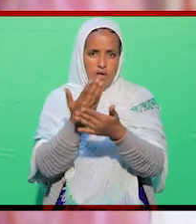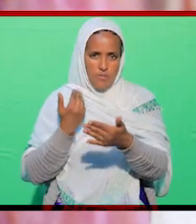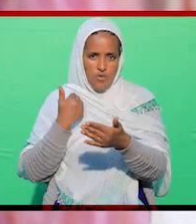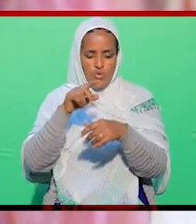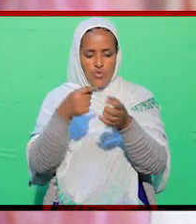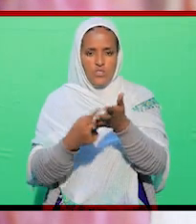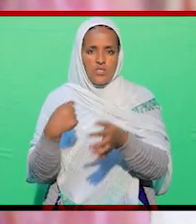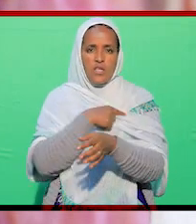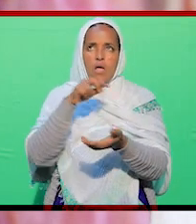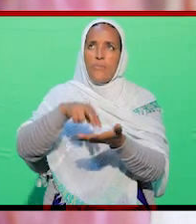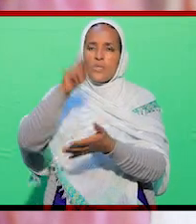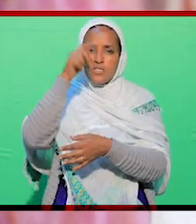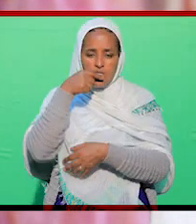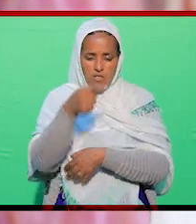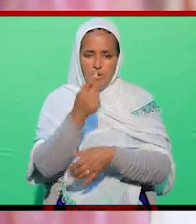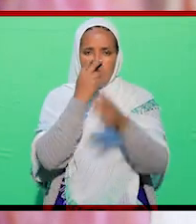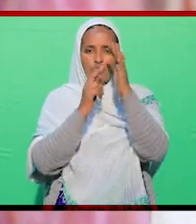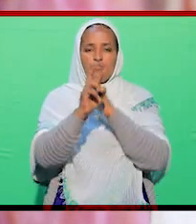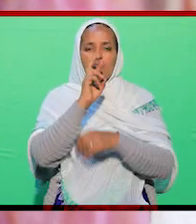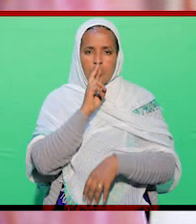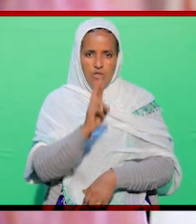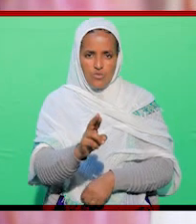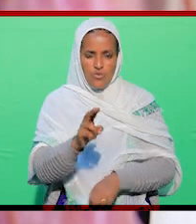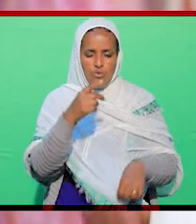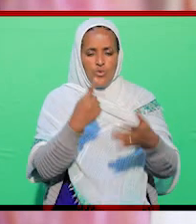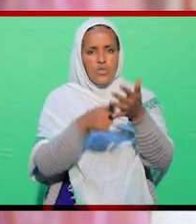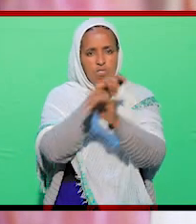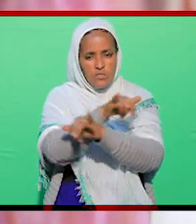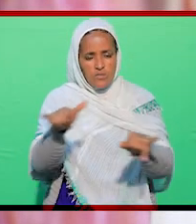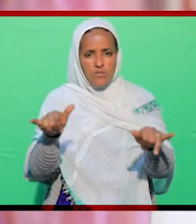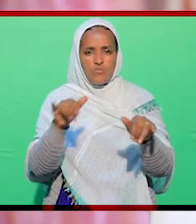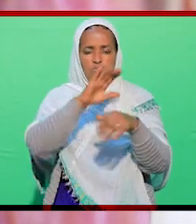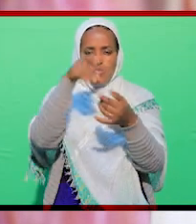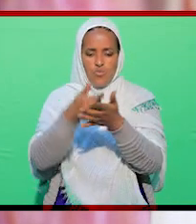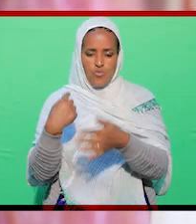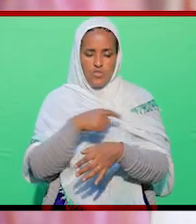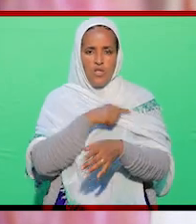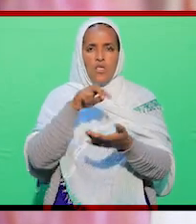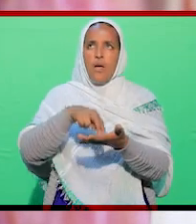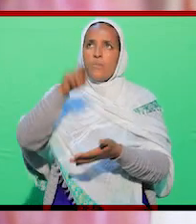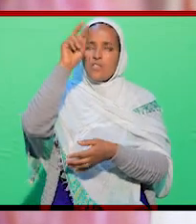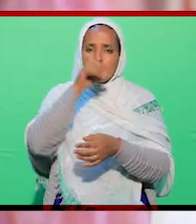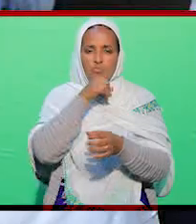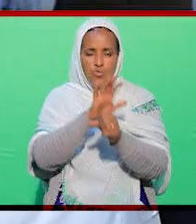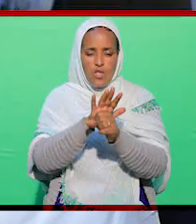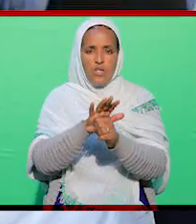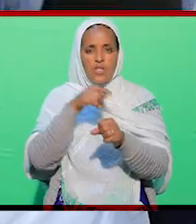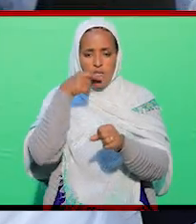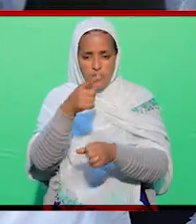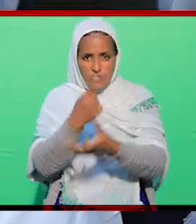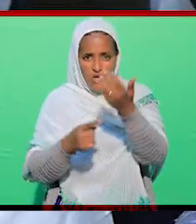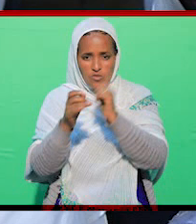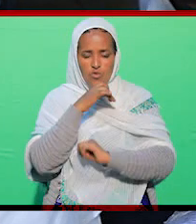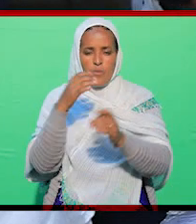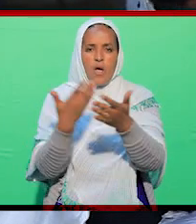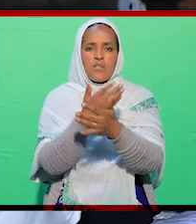እንደ ማሳያ ያህል በብሉይ ኪዳን የነበሩ ስለ እኛ መነሳት የተነገሩ ትንቢቶች ናቸው። እንደዚሁ ስለ እኛ